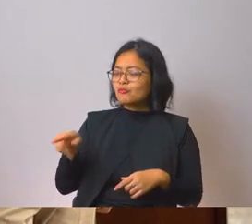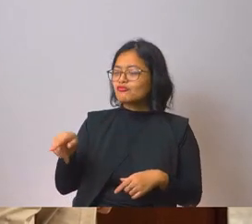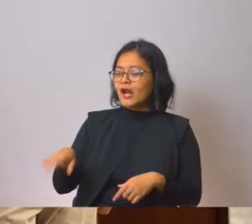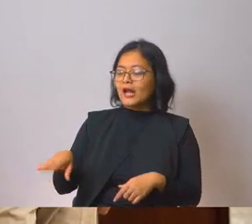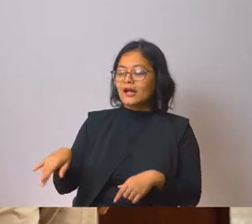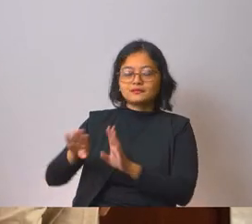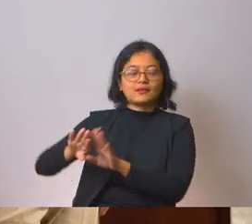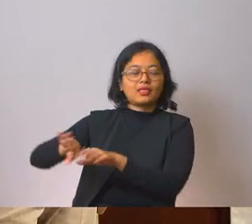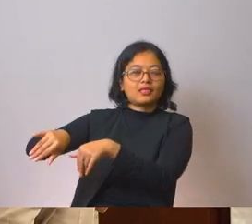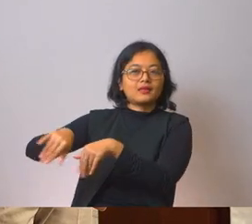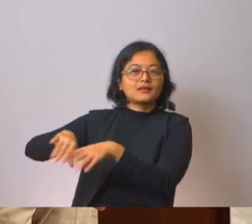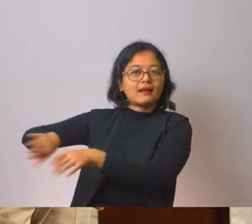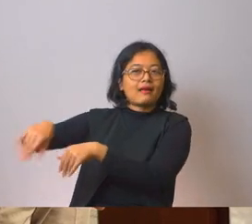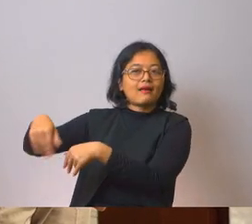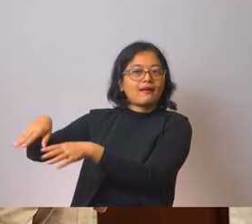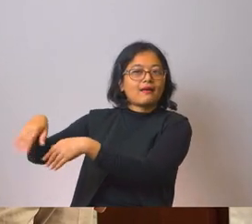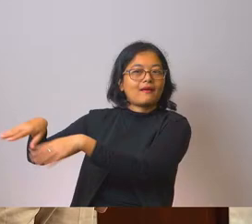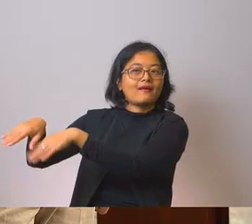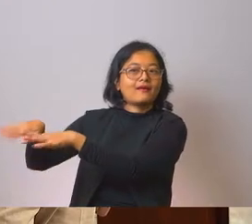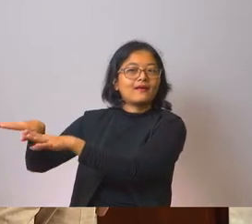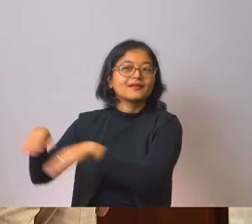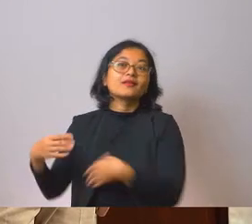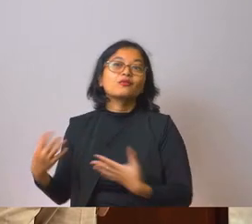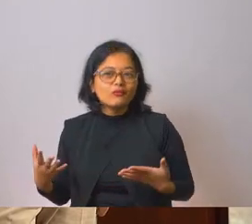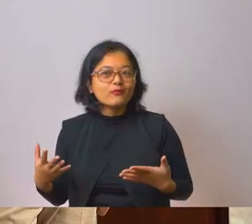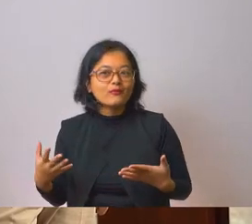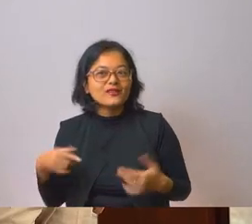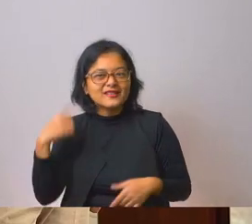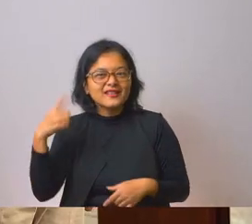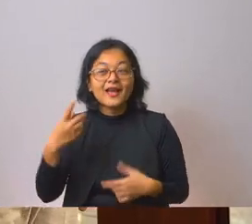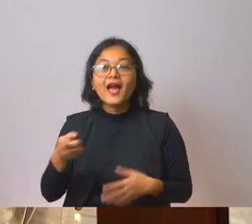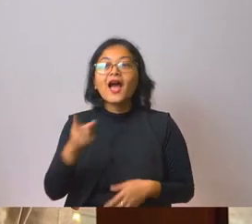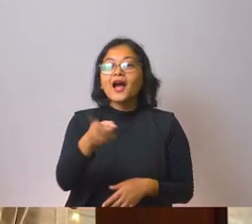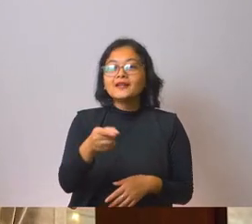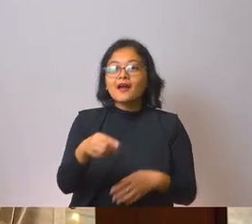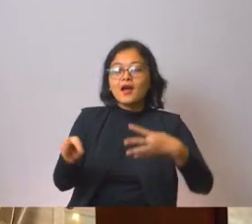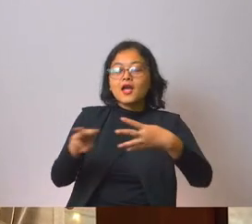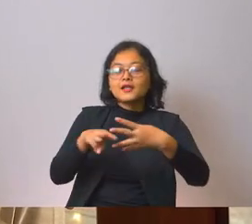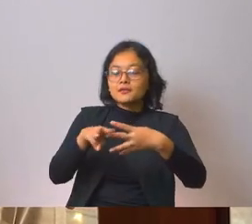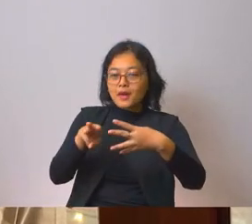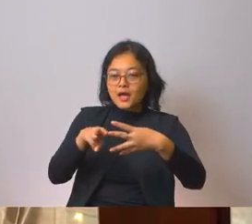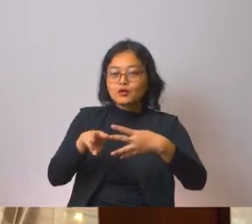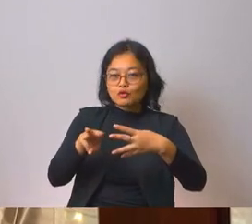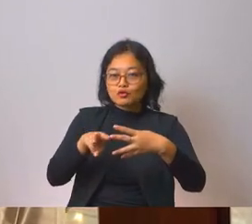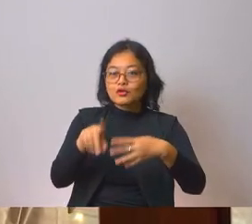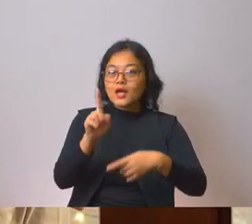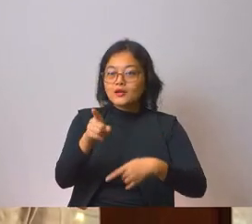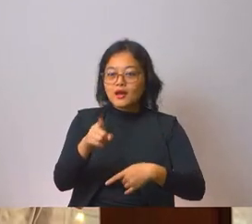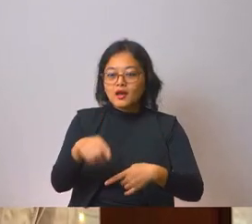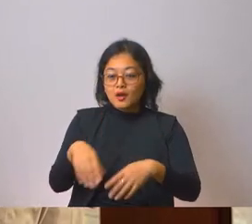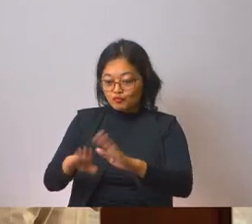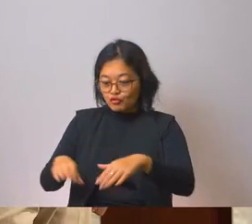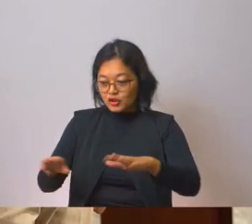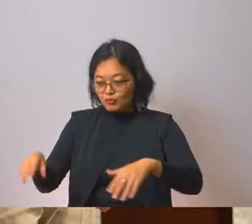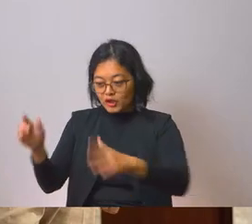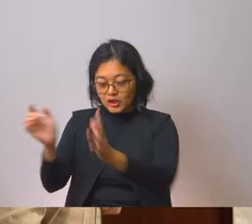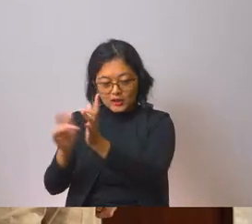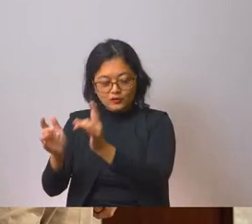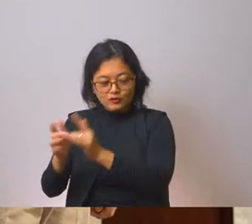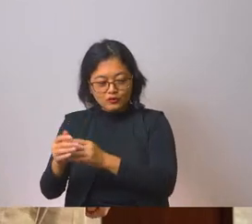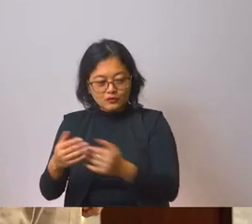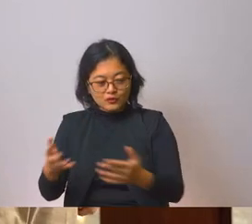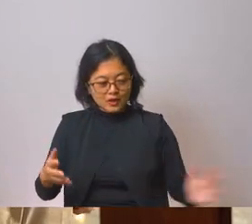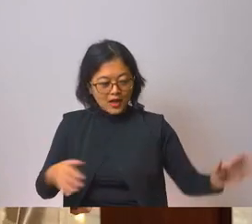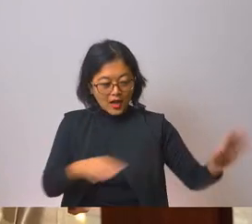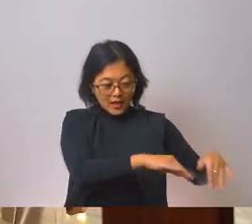13-16? Di mana murid-murid Yesus mengusir anak-anak yang berseliweran di sekitar Yesus. Lalu kemudian